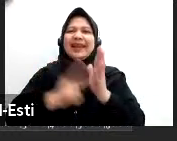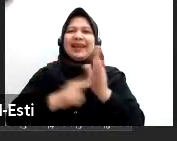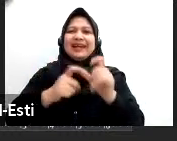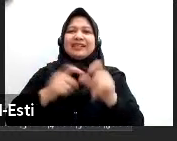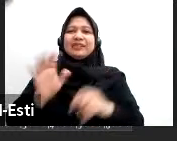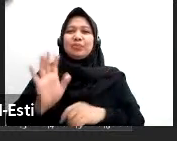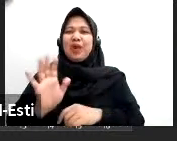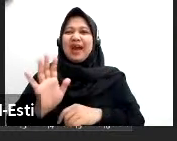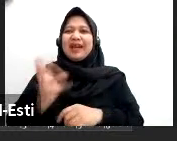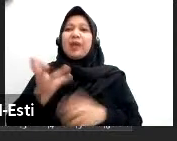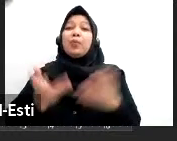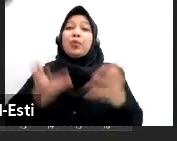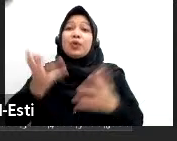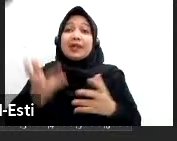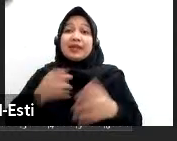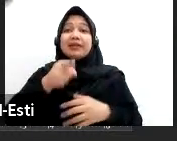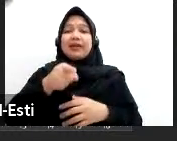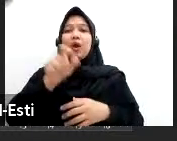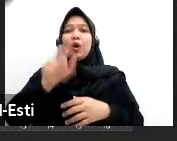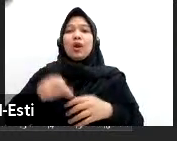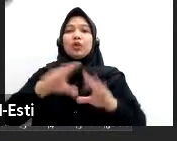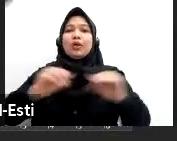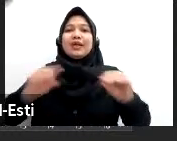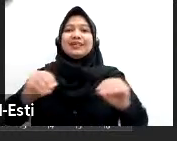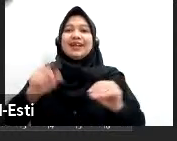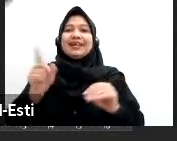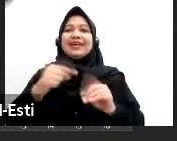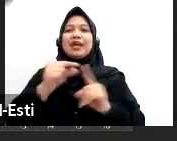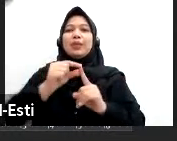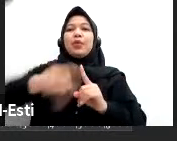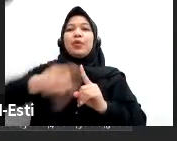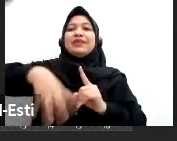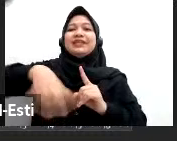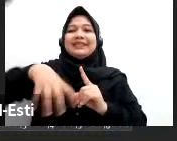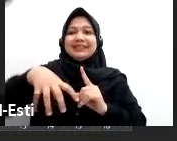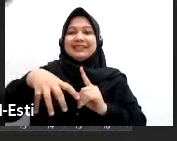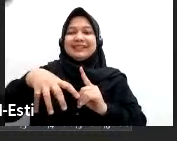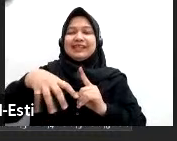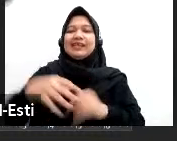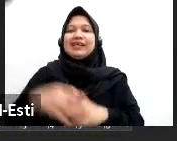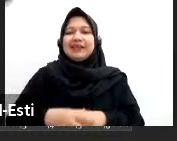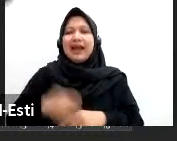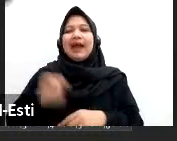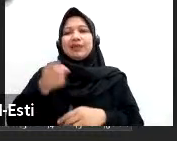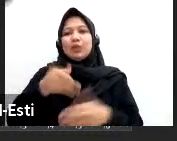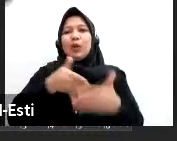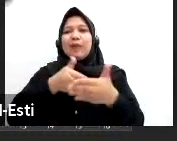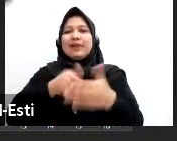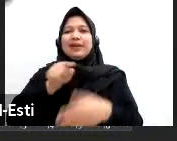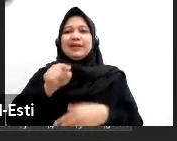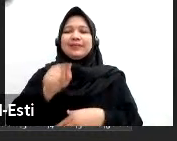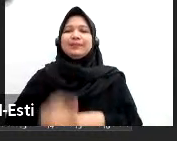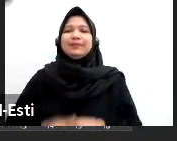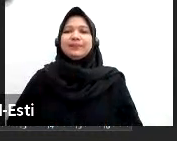adalah pegawai yang berasal dari provinsi itu yang menjadi salah satu kendala